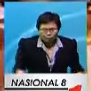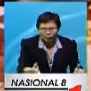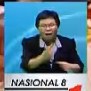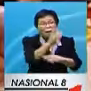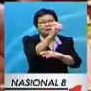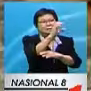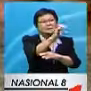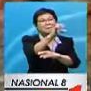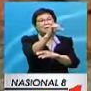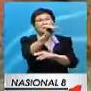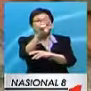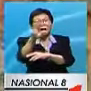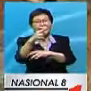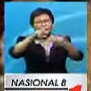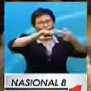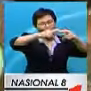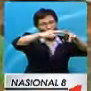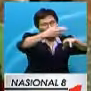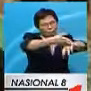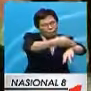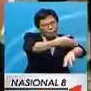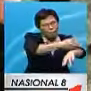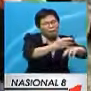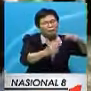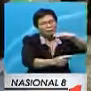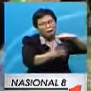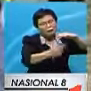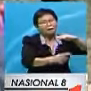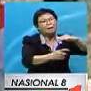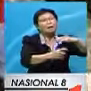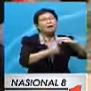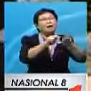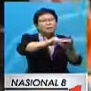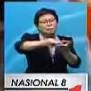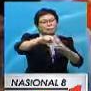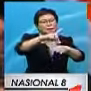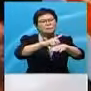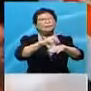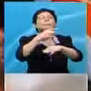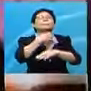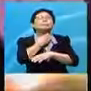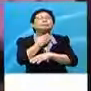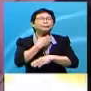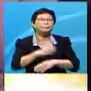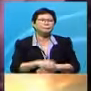CSR Pembaikan Tabika Kemas di Manong, Perak.